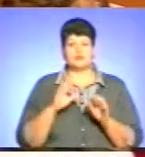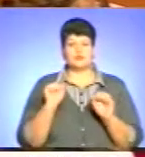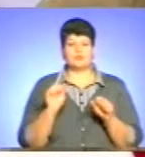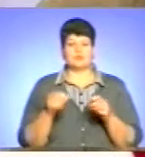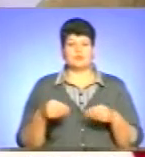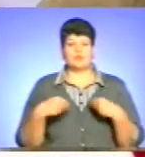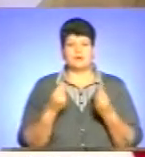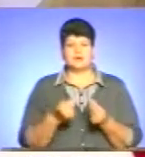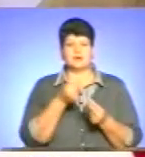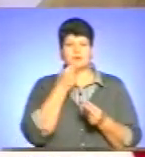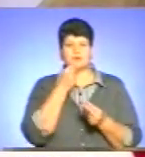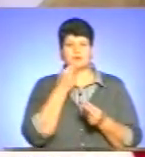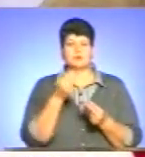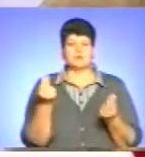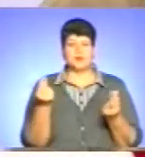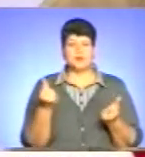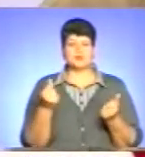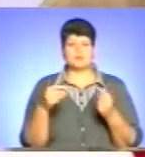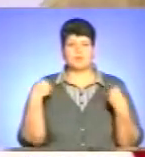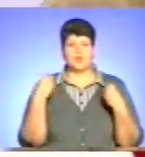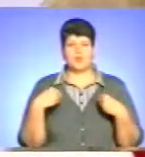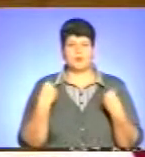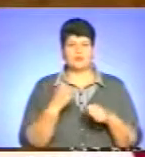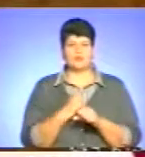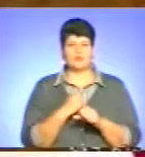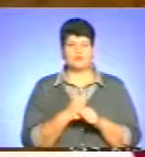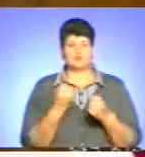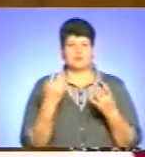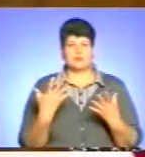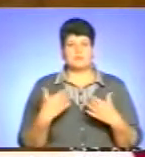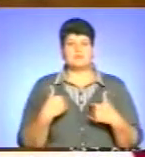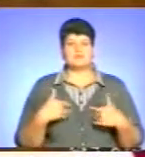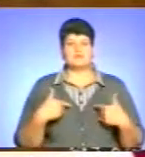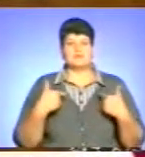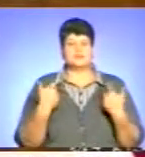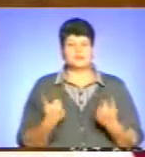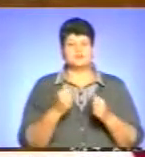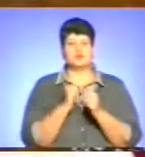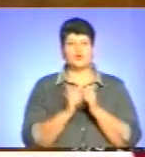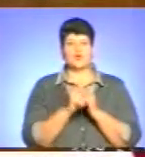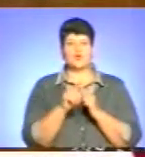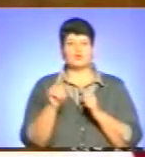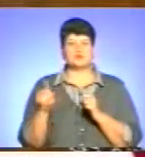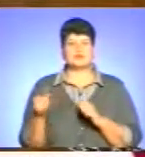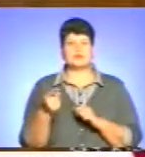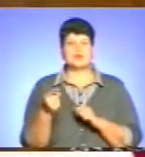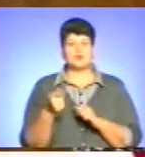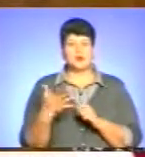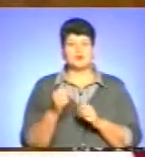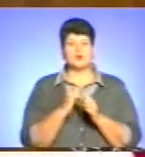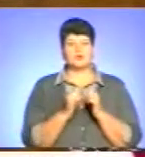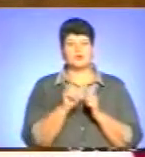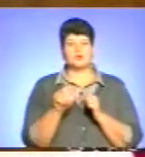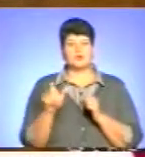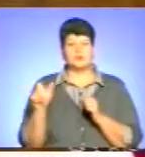одягом, продуктами харчування, роботою волонтера. Ми звертаємось до кожного тернополянина, кожного